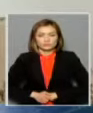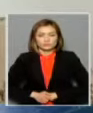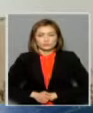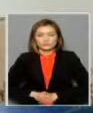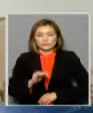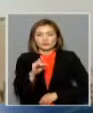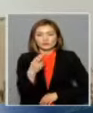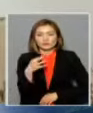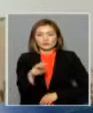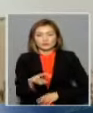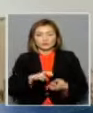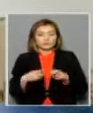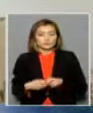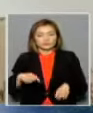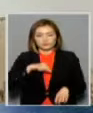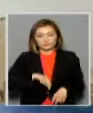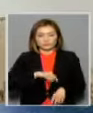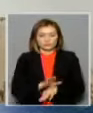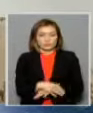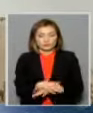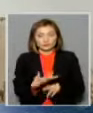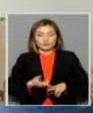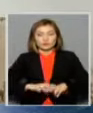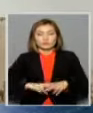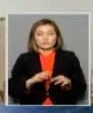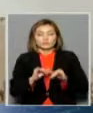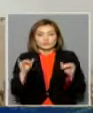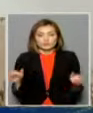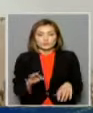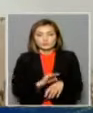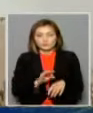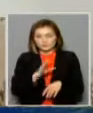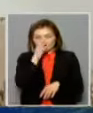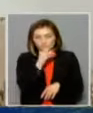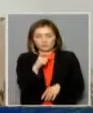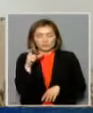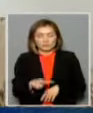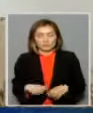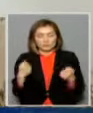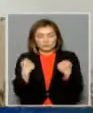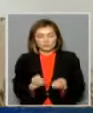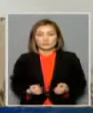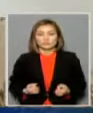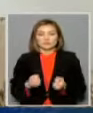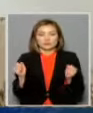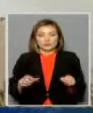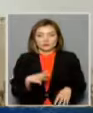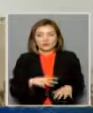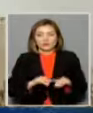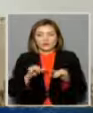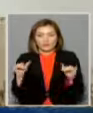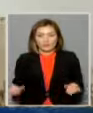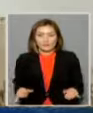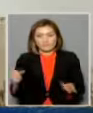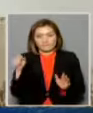Франкл говорит, что вся проблема выходит из пустоты. Этот вирус вызывает заболевание. Человек, подвергшийся этому, может быть расположен